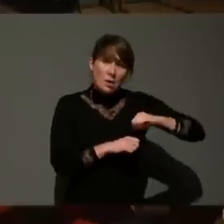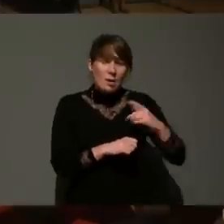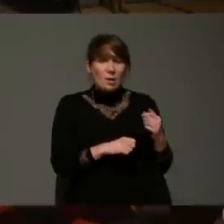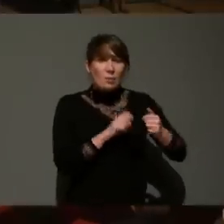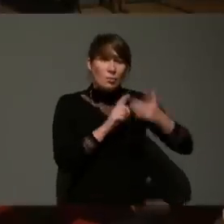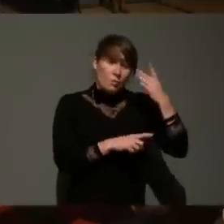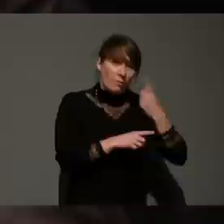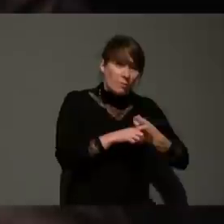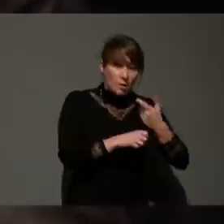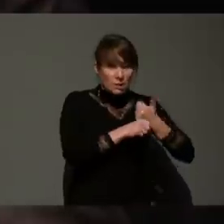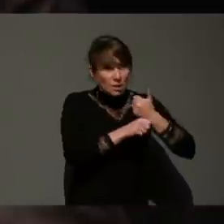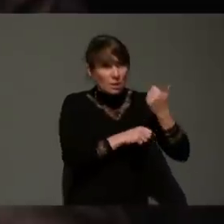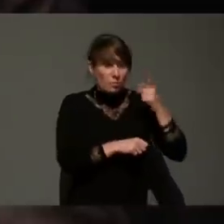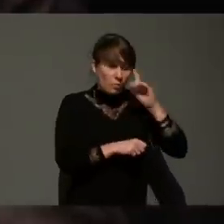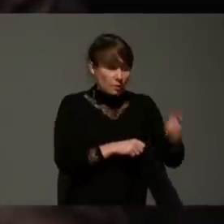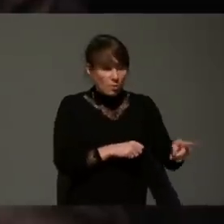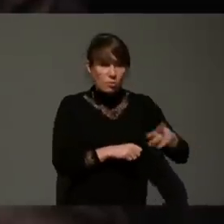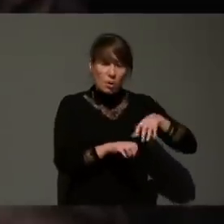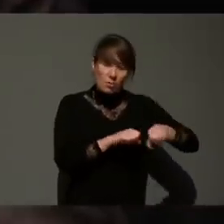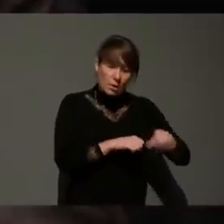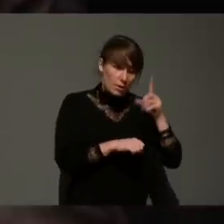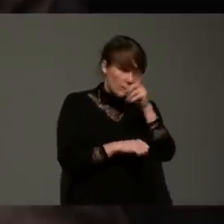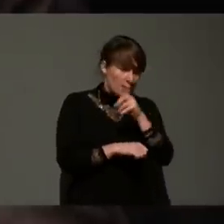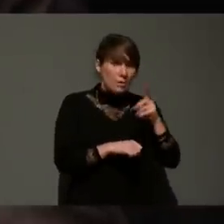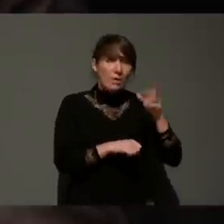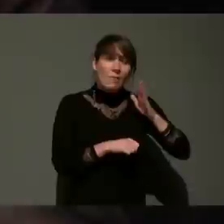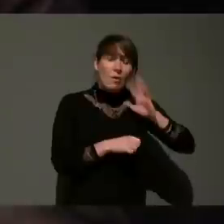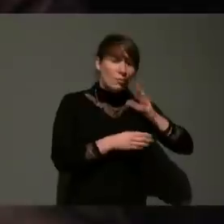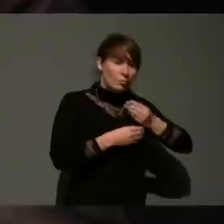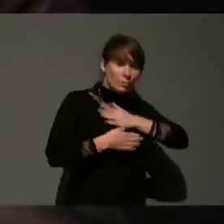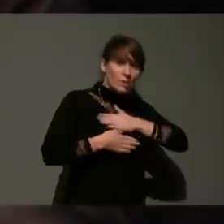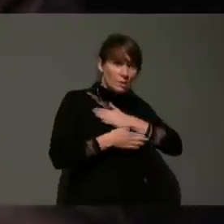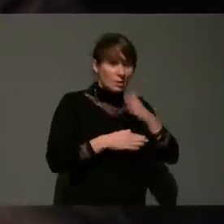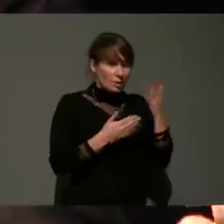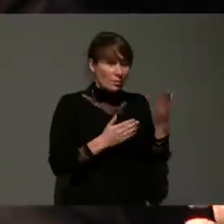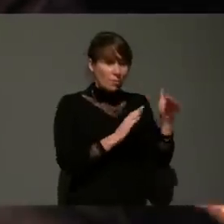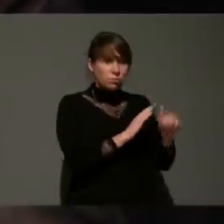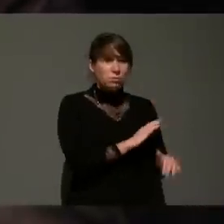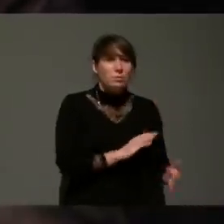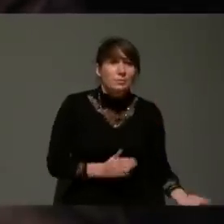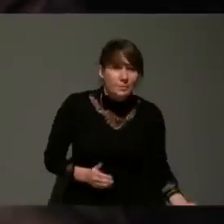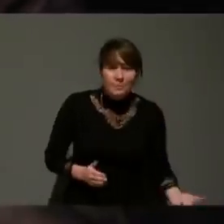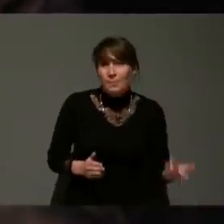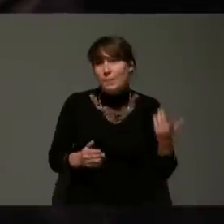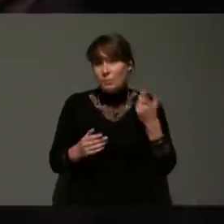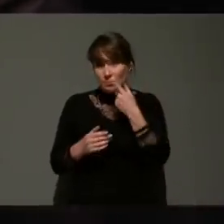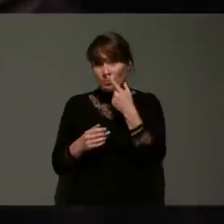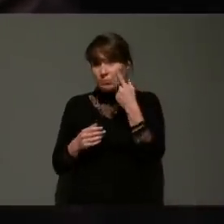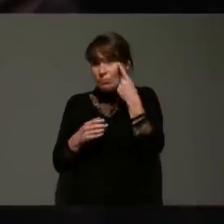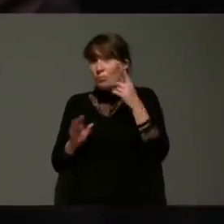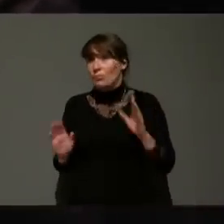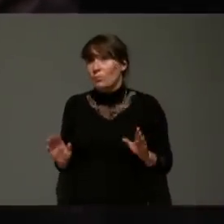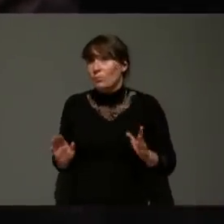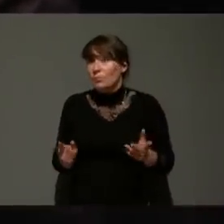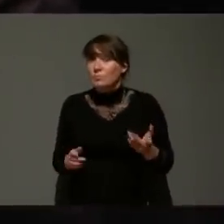et j'ai du mal à récupérer et maintenant, je n'ai plus le plaisir que j'avais avant. Donc, je pense quand même que la charge d'entraînement et surtout la